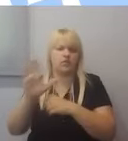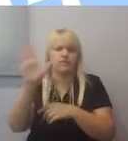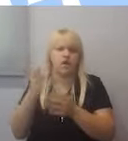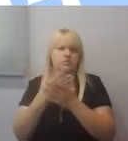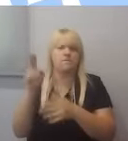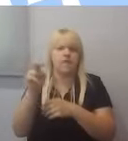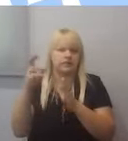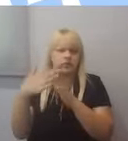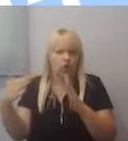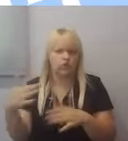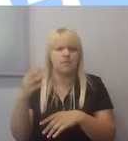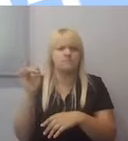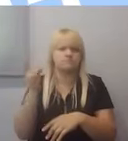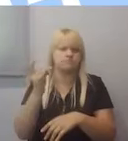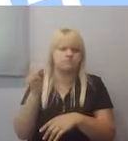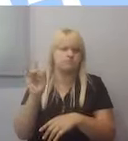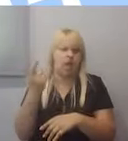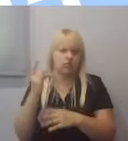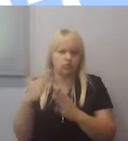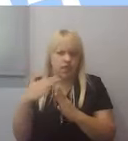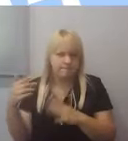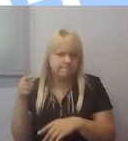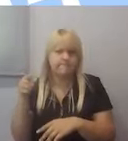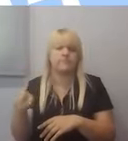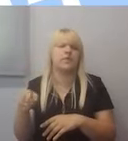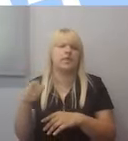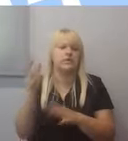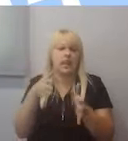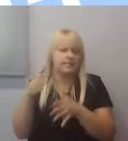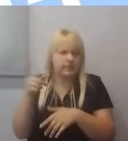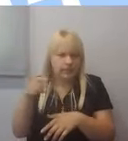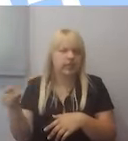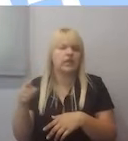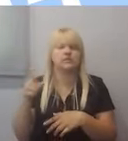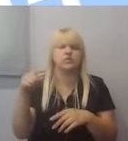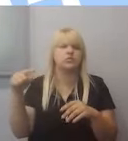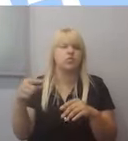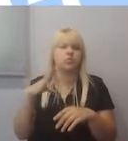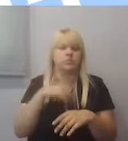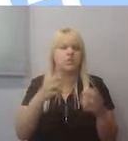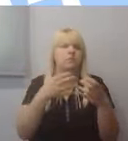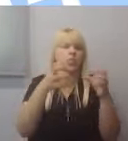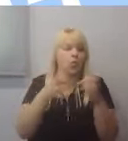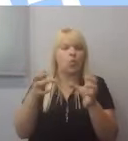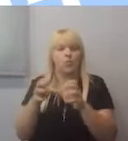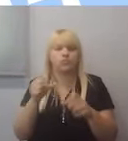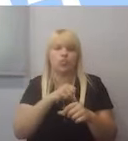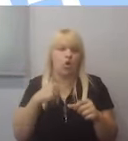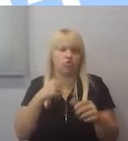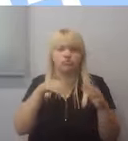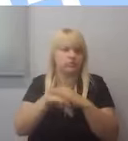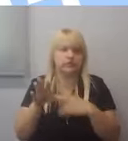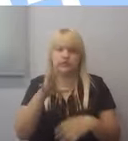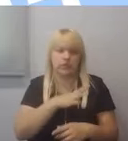bērnuāi un tā tālāk kas nu vai vai slimnīcas ja un tad iet ts tās grupas pēc ievainojības kuri paši varbūt nespēj evakuēties tāpēc arī valsts